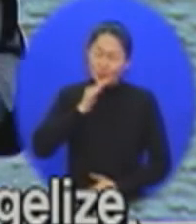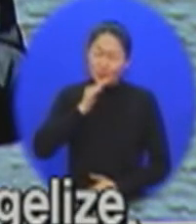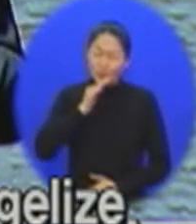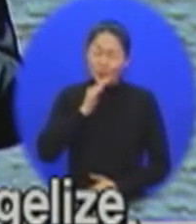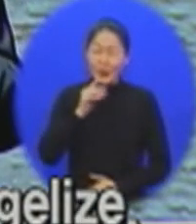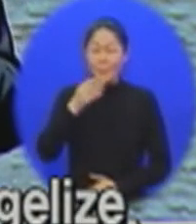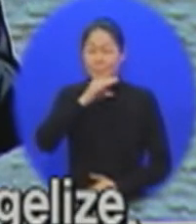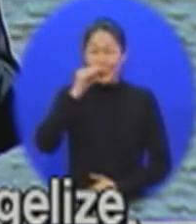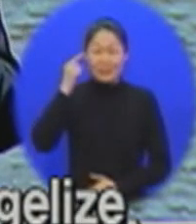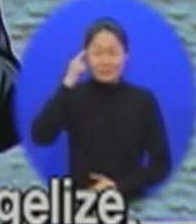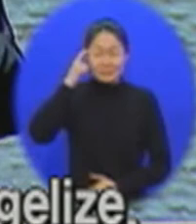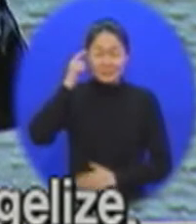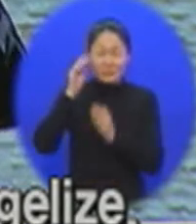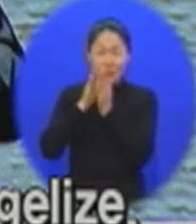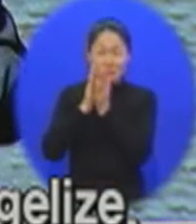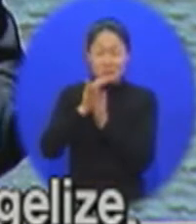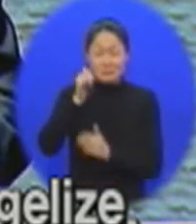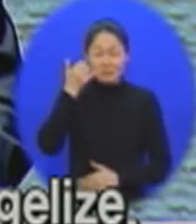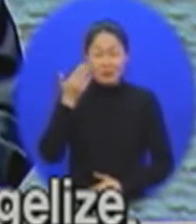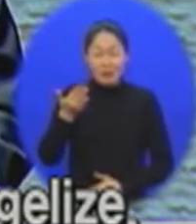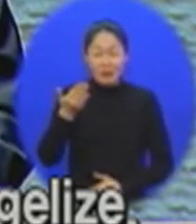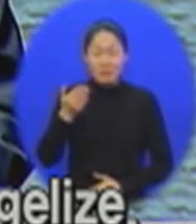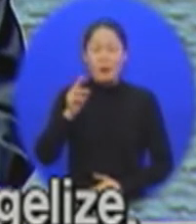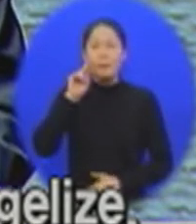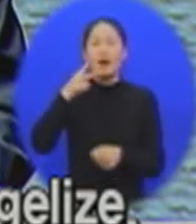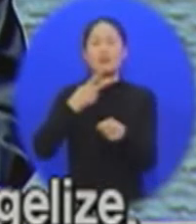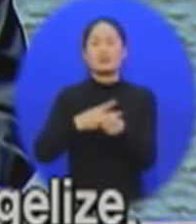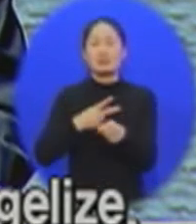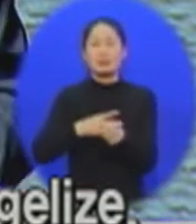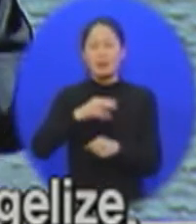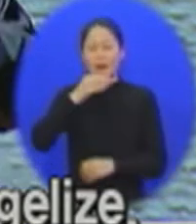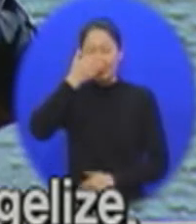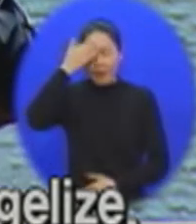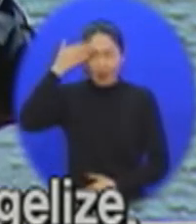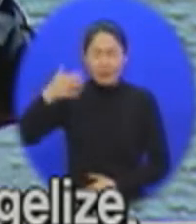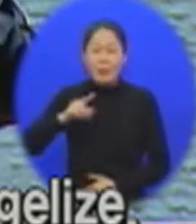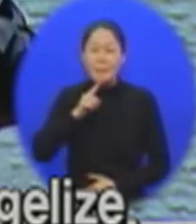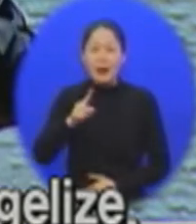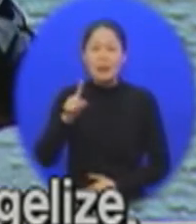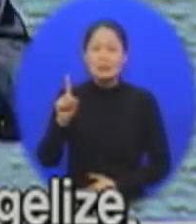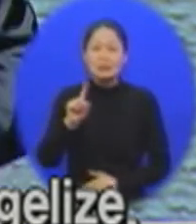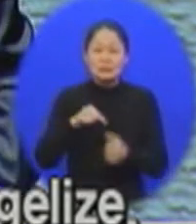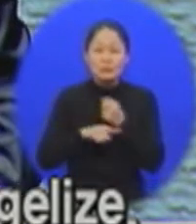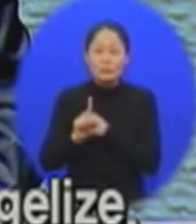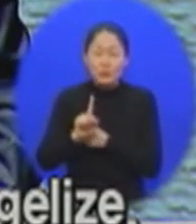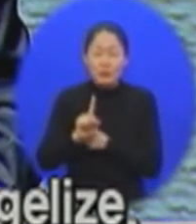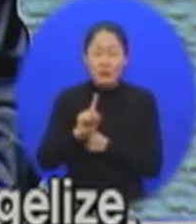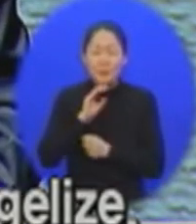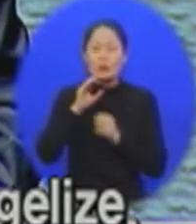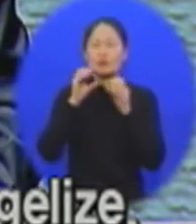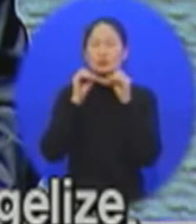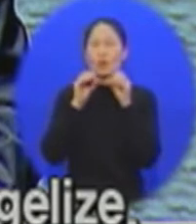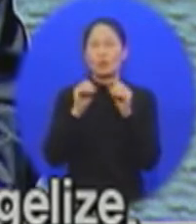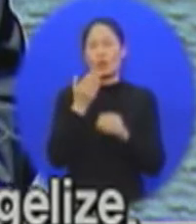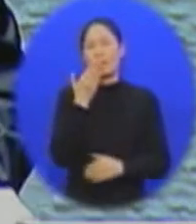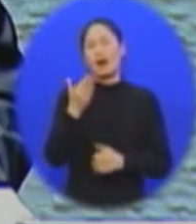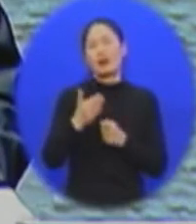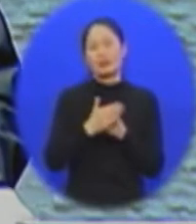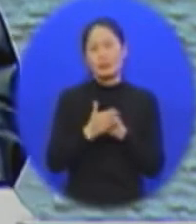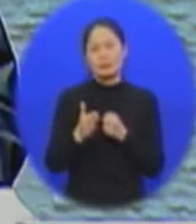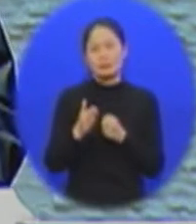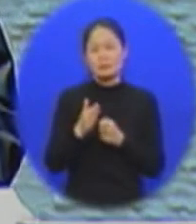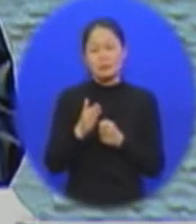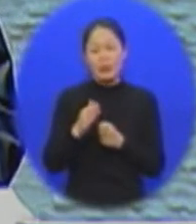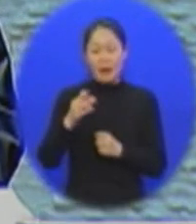사도 바울이 다행히 라고 말하는 것은 전도할 수 있어서 그랬다는 거예요 아그립바